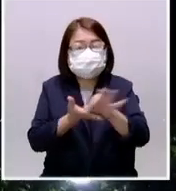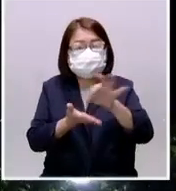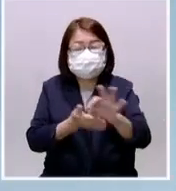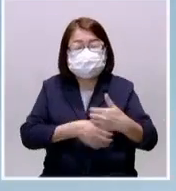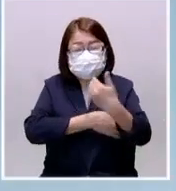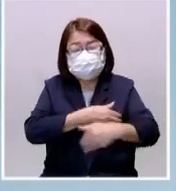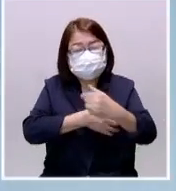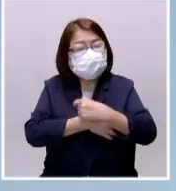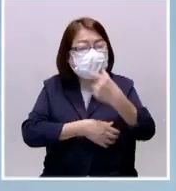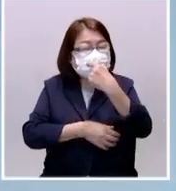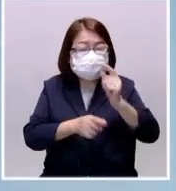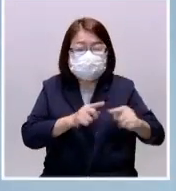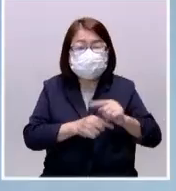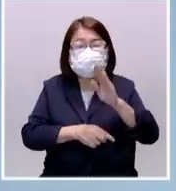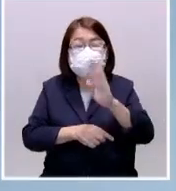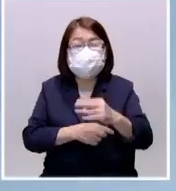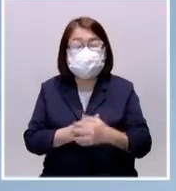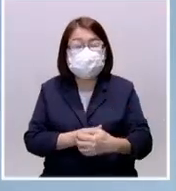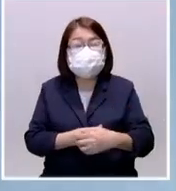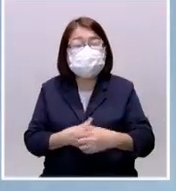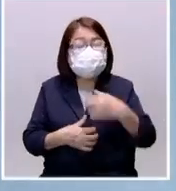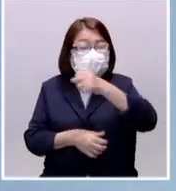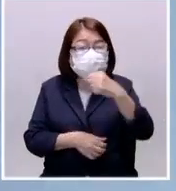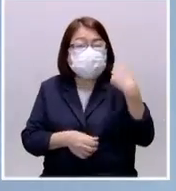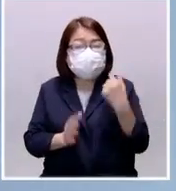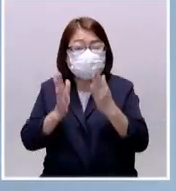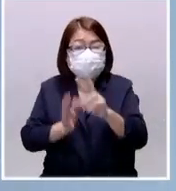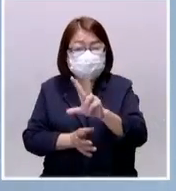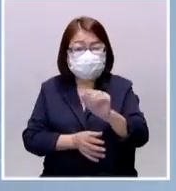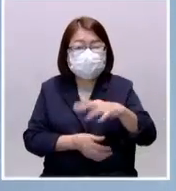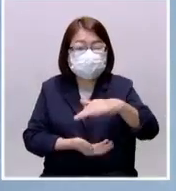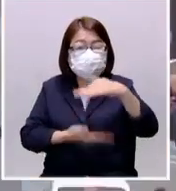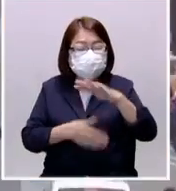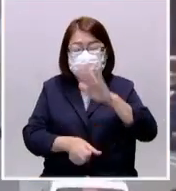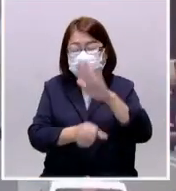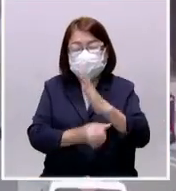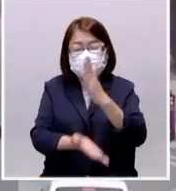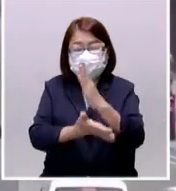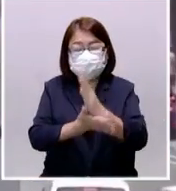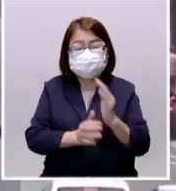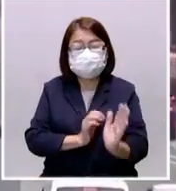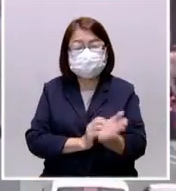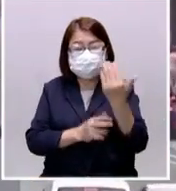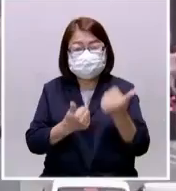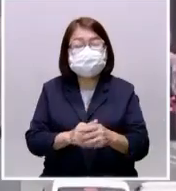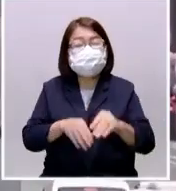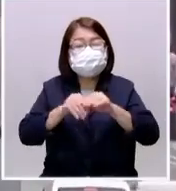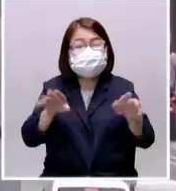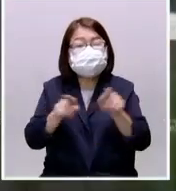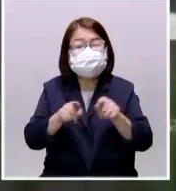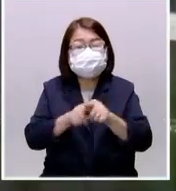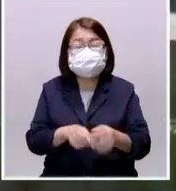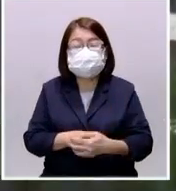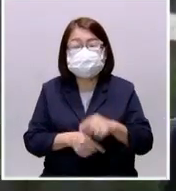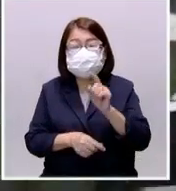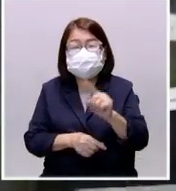ภทบิสกิตและเพรสทรีจากผู้ส่งออกของไต้หวัน35รายตั้งแต่เมื่อคืนที่ผ่านมาส่วนเช้านี้ก็ประกาศระงับสินค้านำข้าวเพิ่มเ